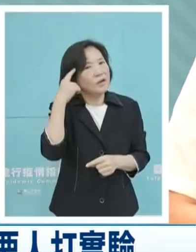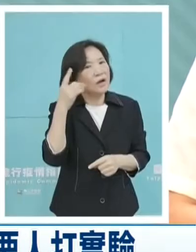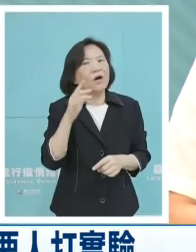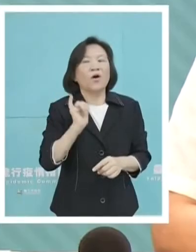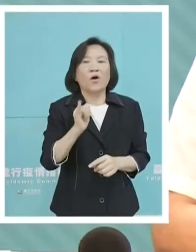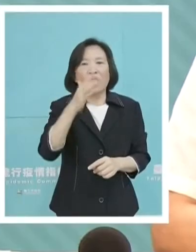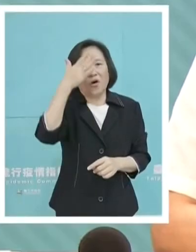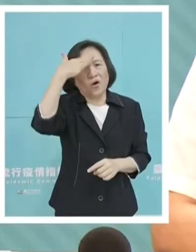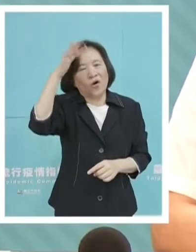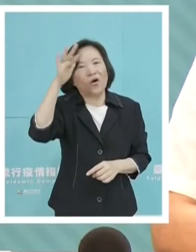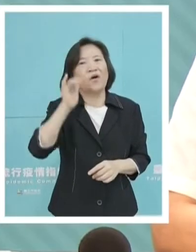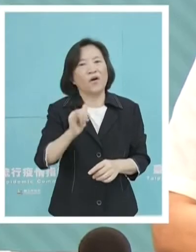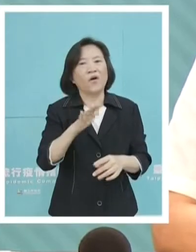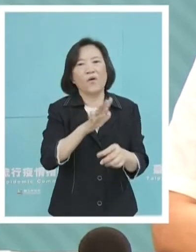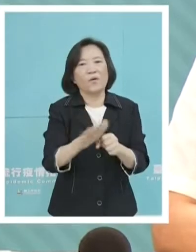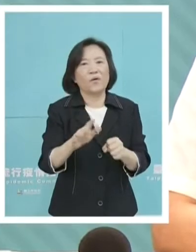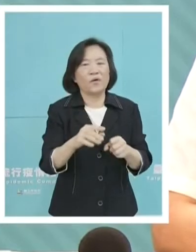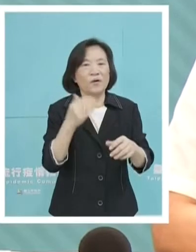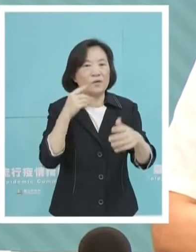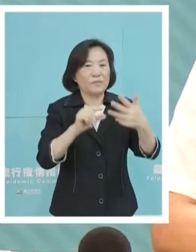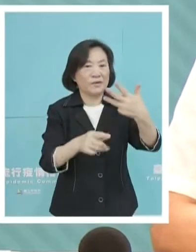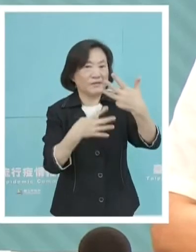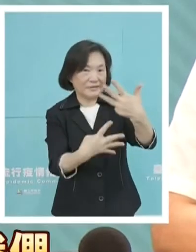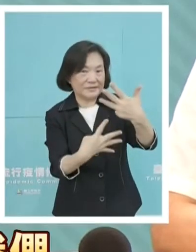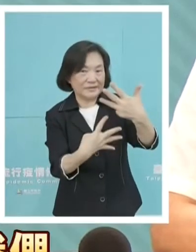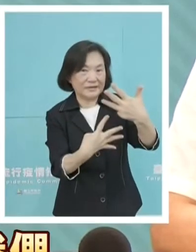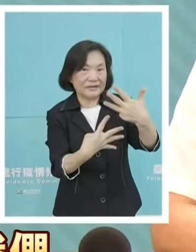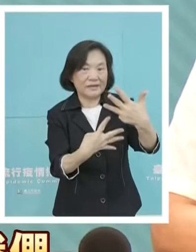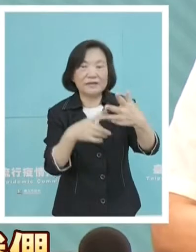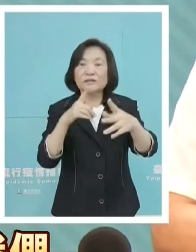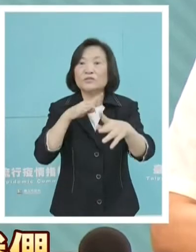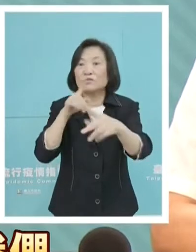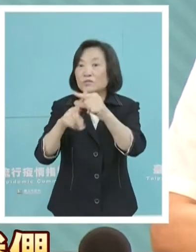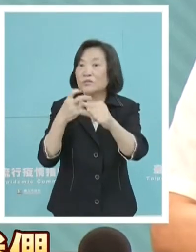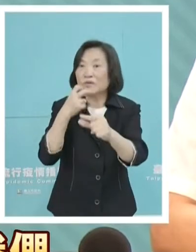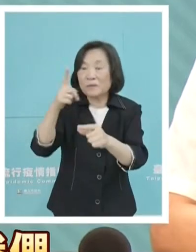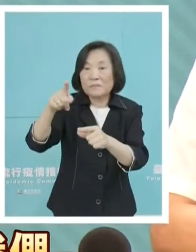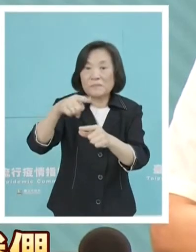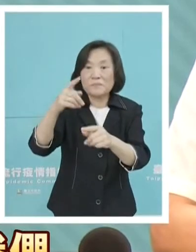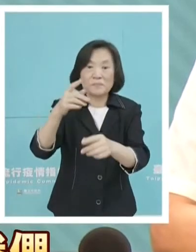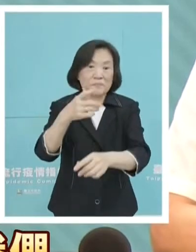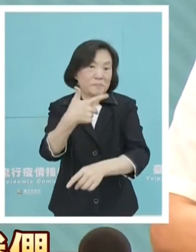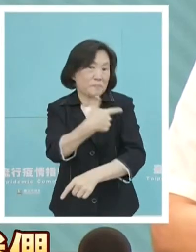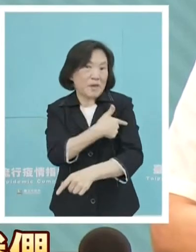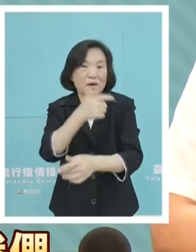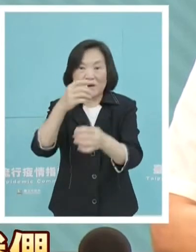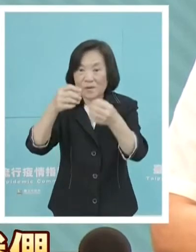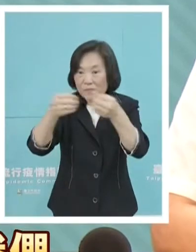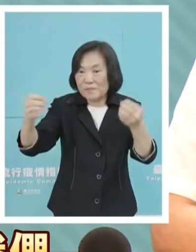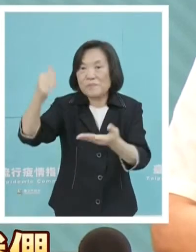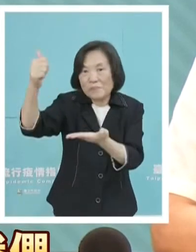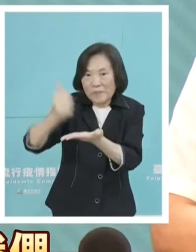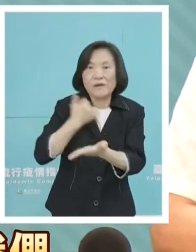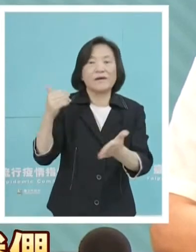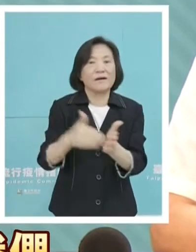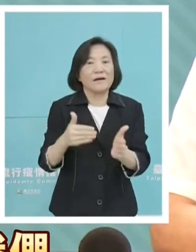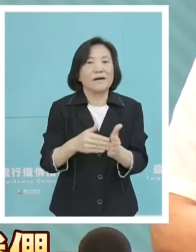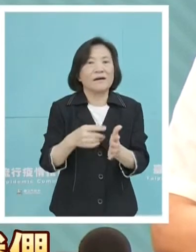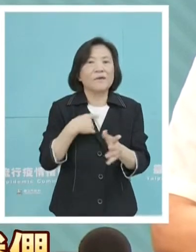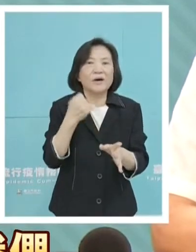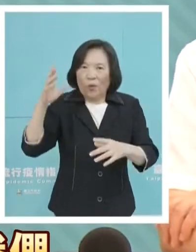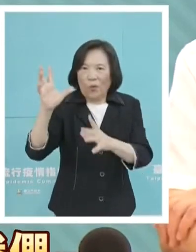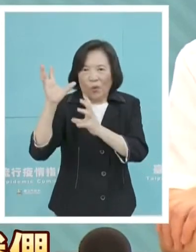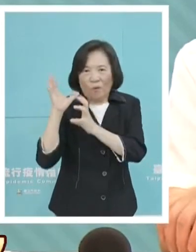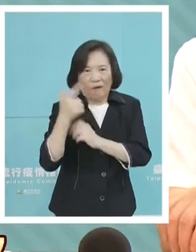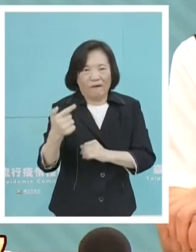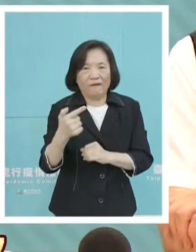道。 我们希望在8月4号，那么中央的这个所有的疫苗都可以来补给